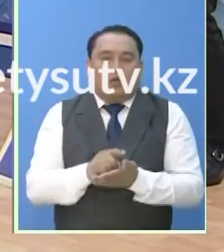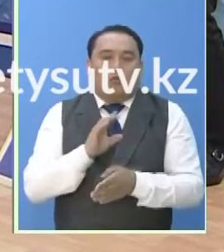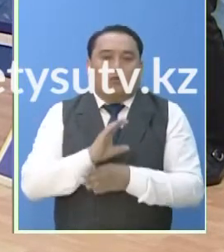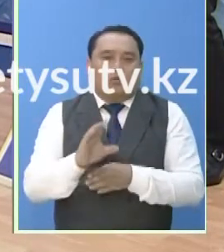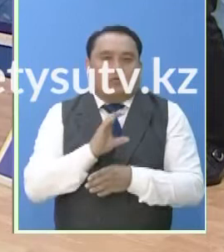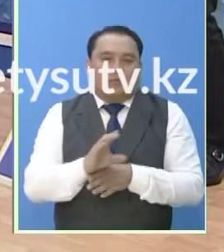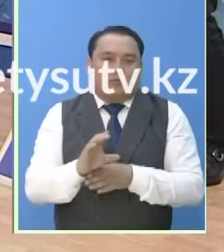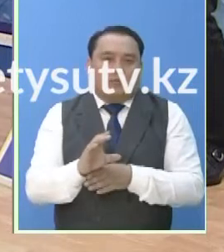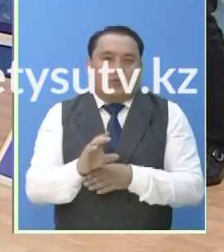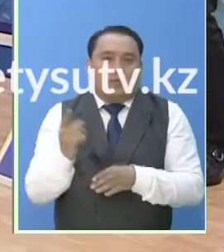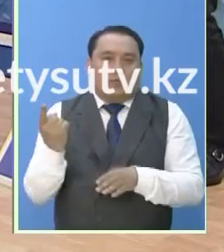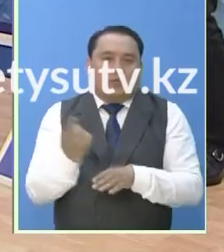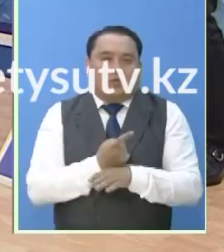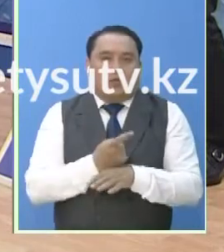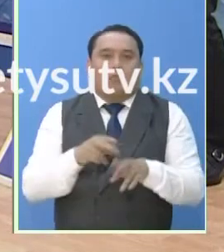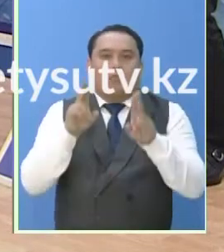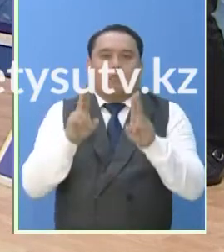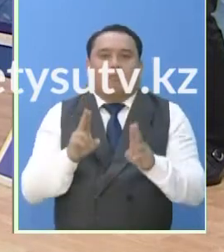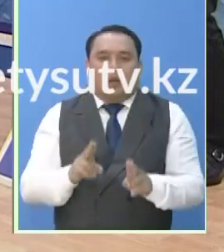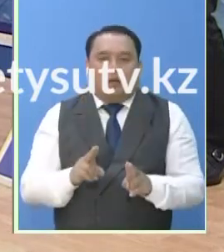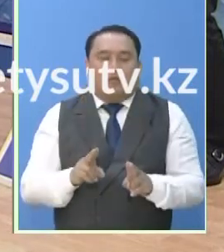міндетті түрде. Ол бірінші қағидасы жаңағы